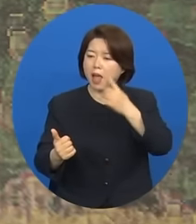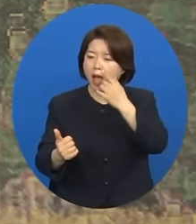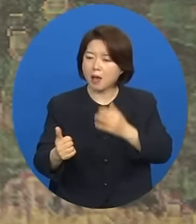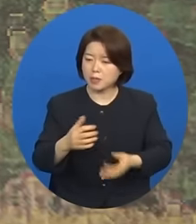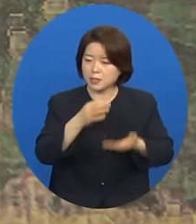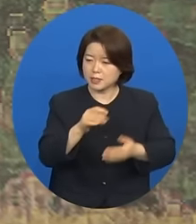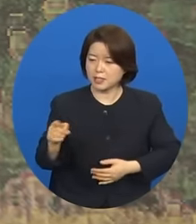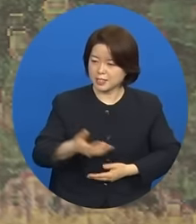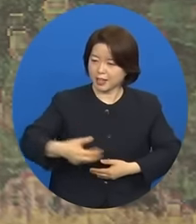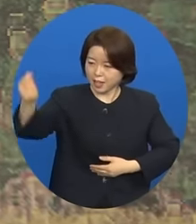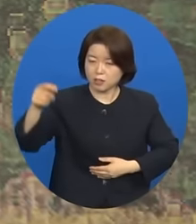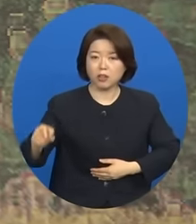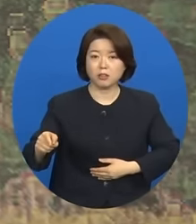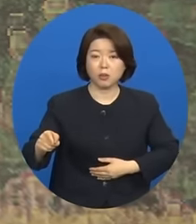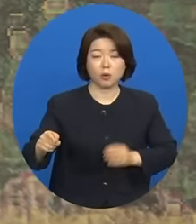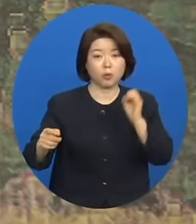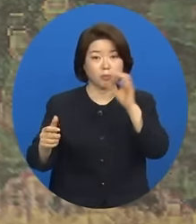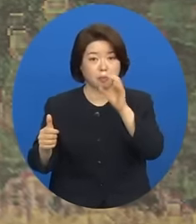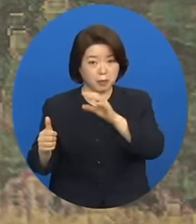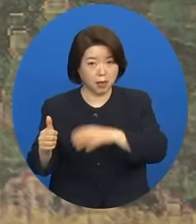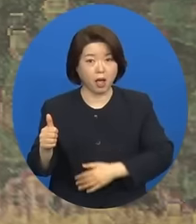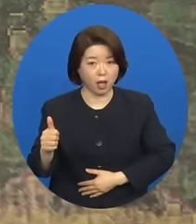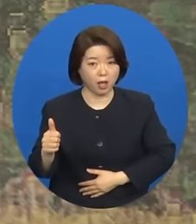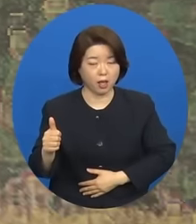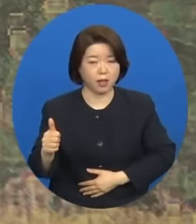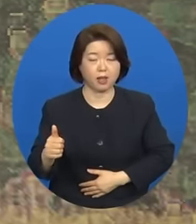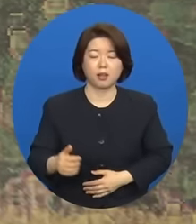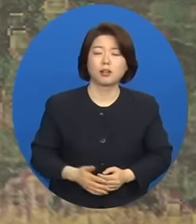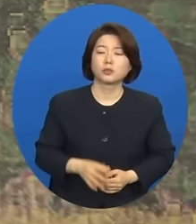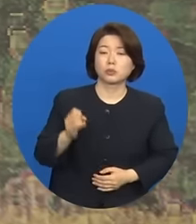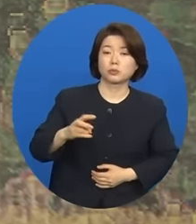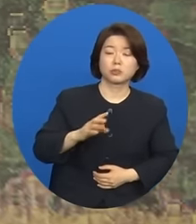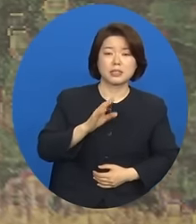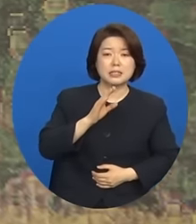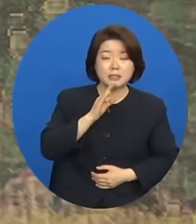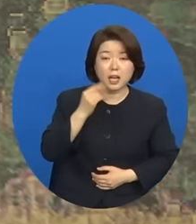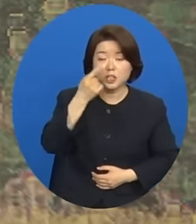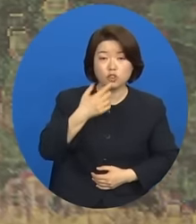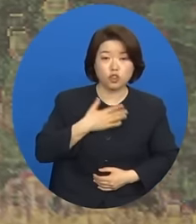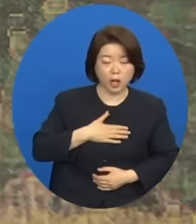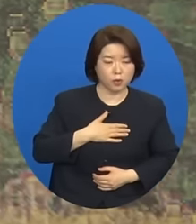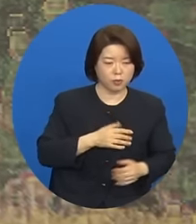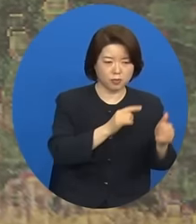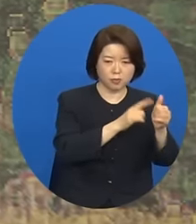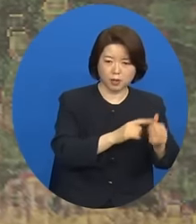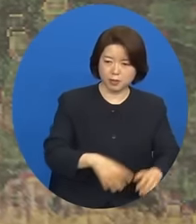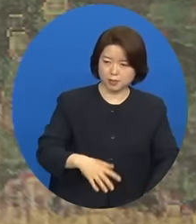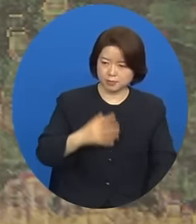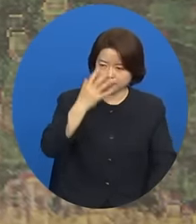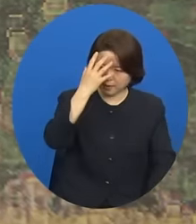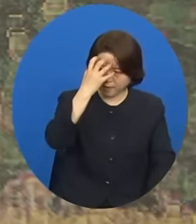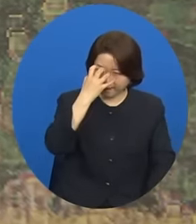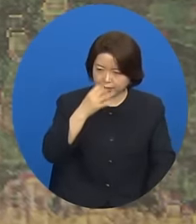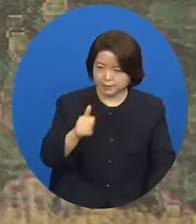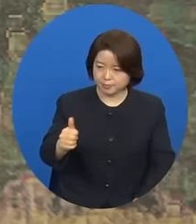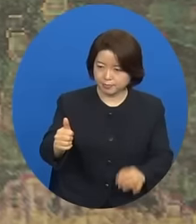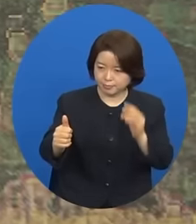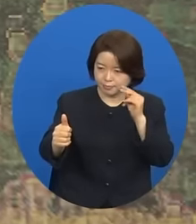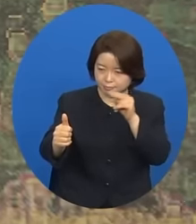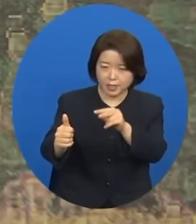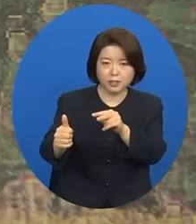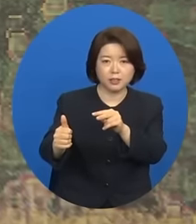가져갔다 이렇게 얘기도 하고 또한 그게 사실인 줄 알고 라반도 표정이 좋지가 않은 거예요.